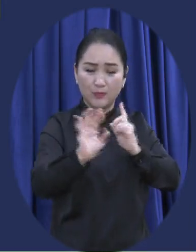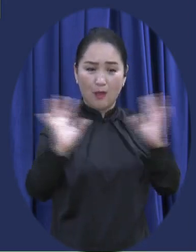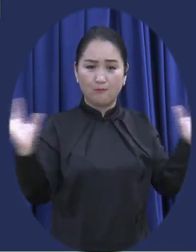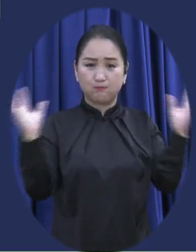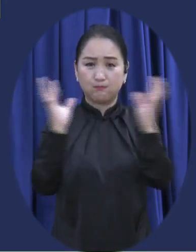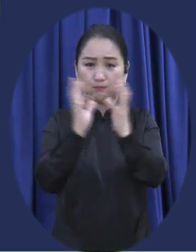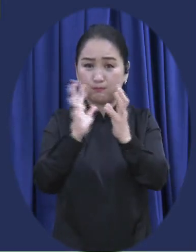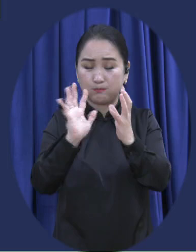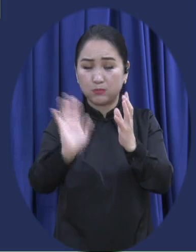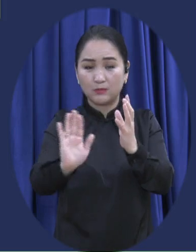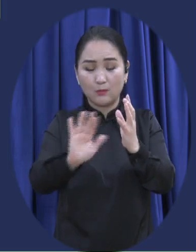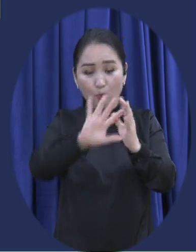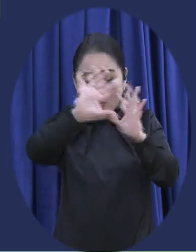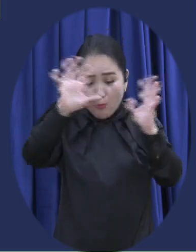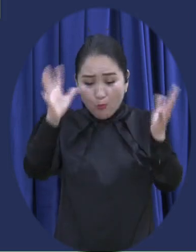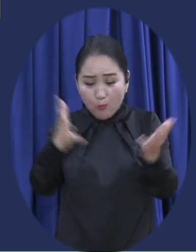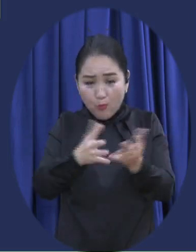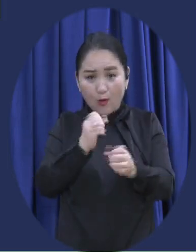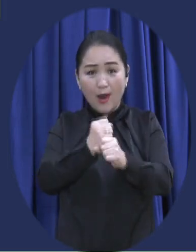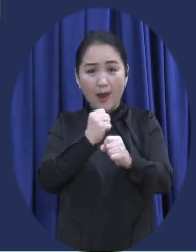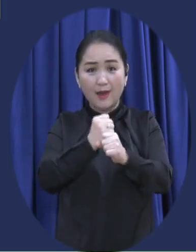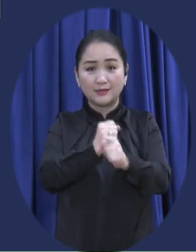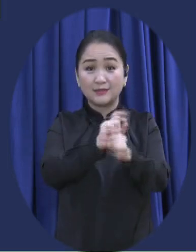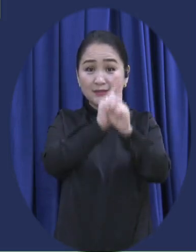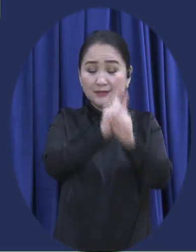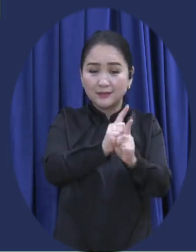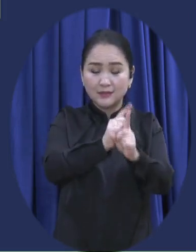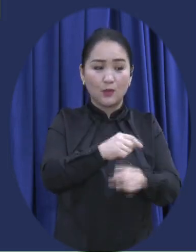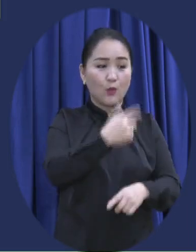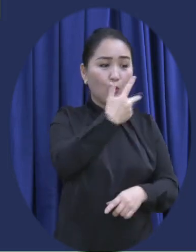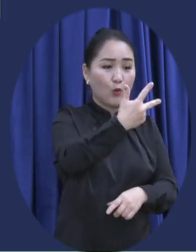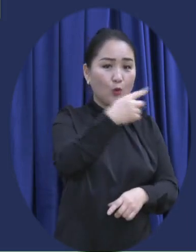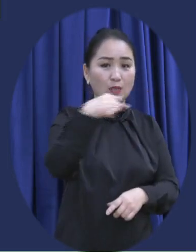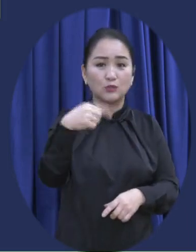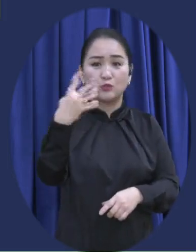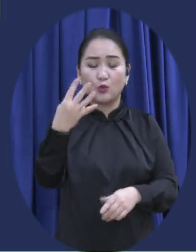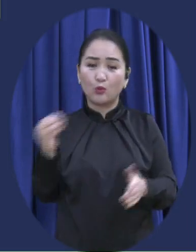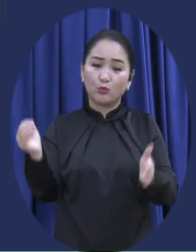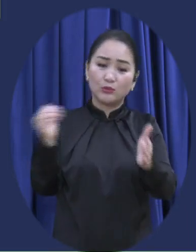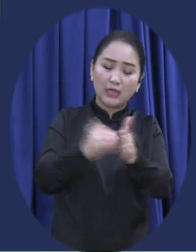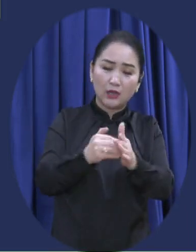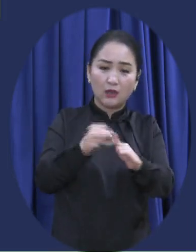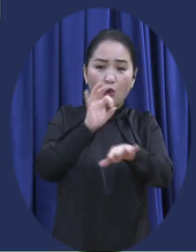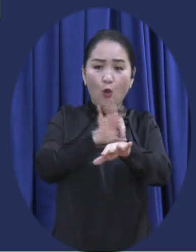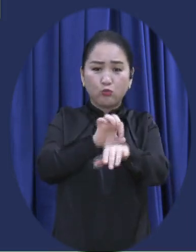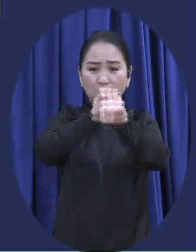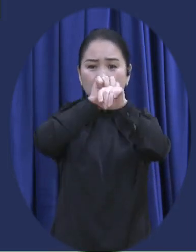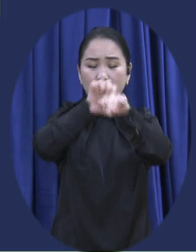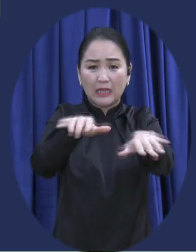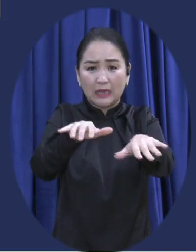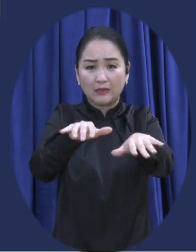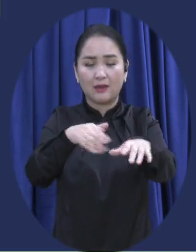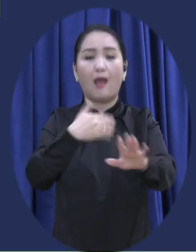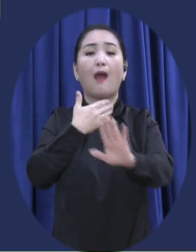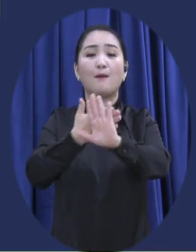арга хэмжээнүүдийг авснаар магадгүй 3-4 дахин өвчл тарах эрсдлийг бол хамгаалж чадсан гэж үзнэ. Энэ бол шинжлэх ухааны үндэслэлтэй судалгаанд